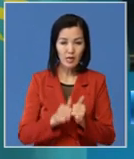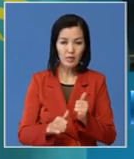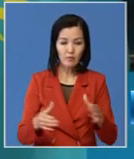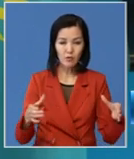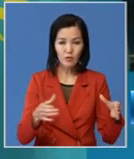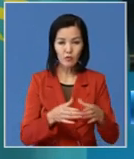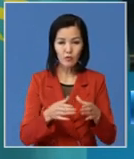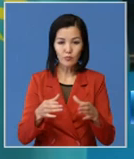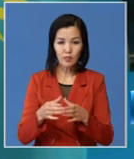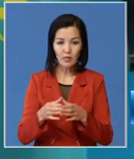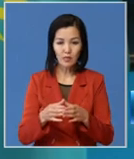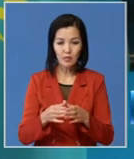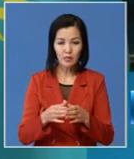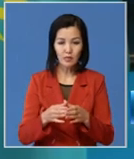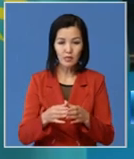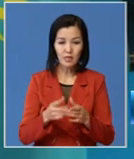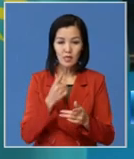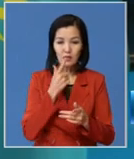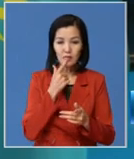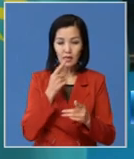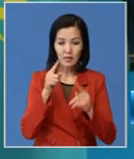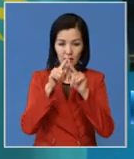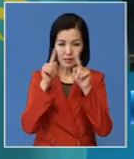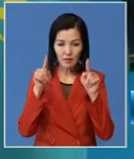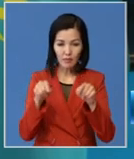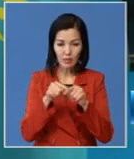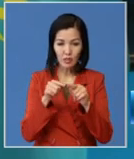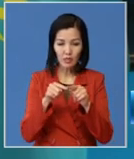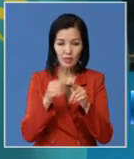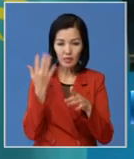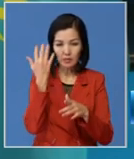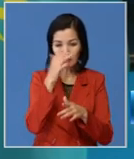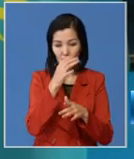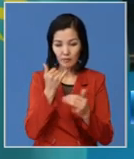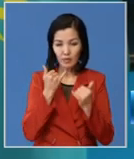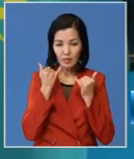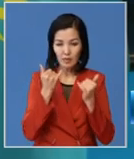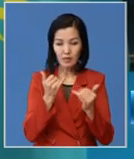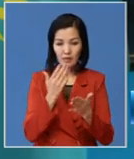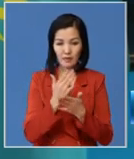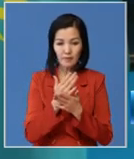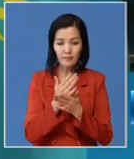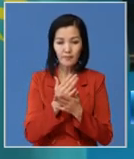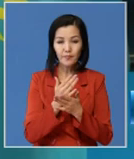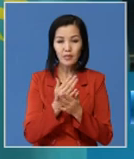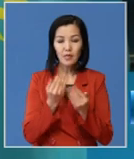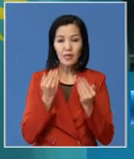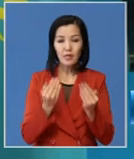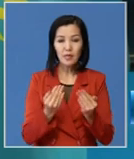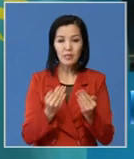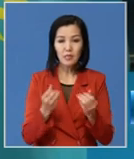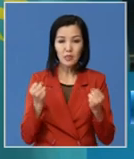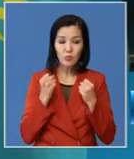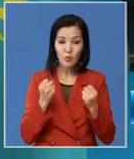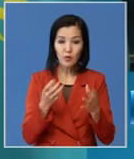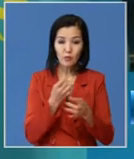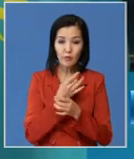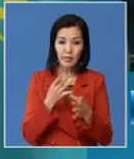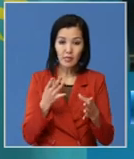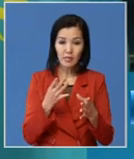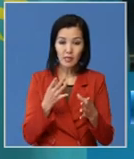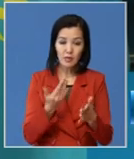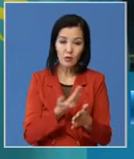қалпы жатыр. Тіпті оның ішінде екеуі матаға оралып сақталған. Айта кетсек, елде құрт құмырсқаның бұл түрі бақыттың, байлықтың нышаны